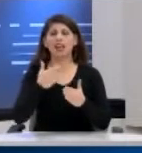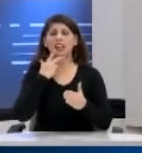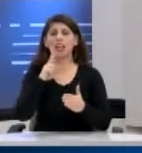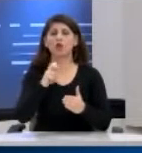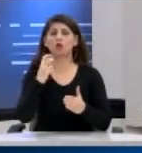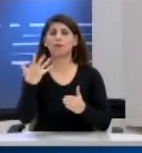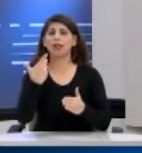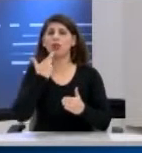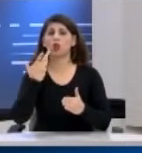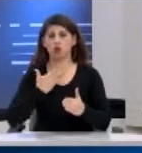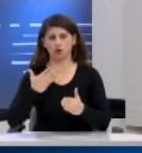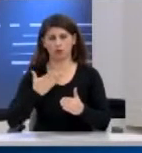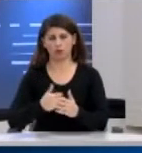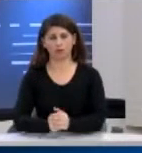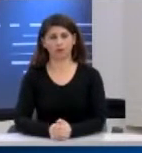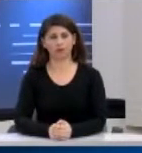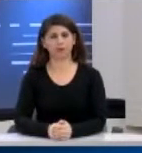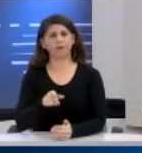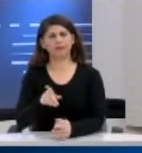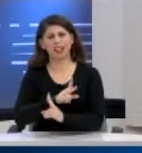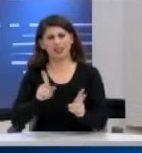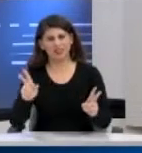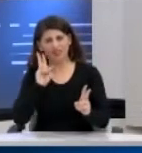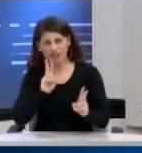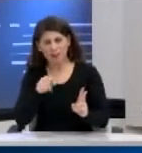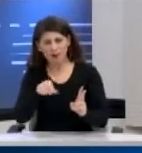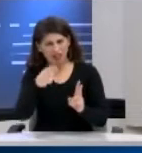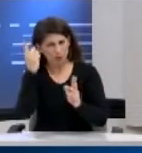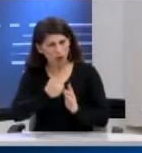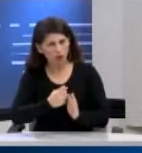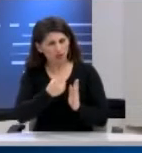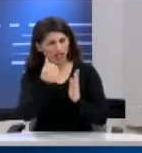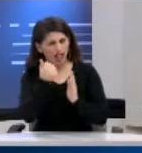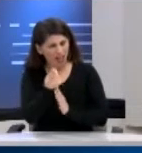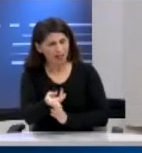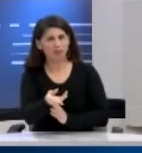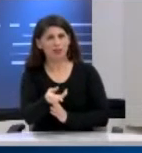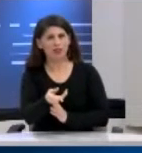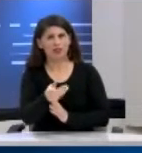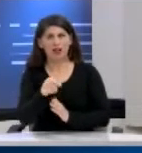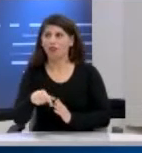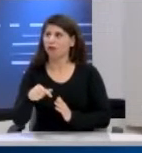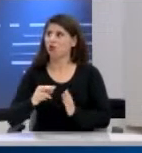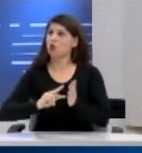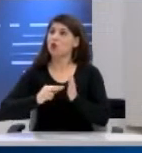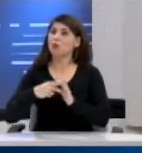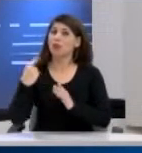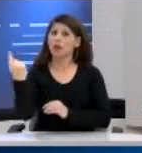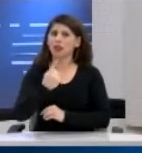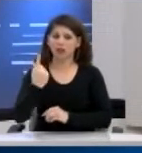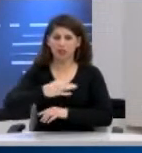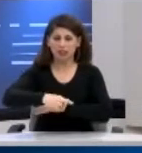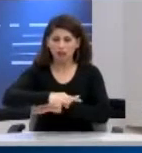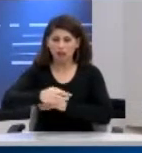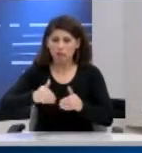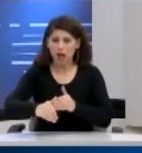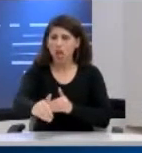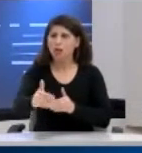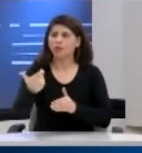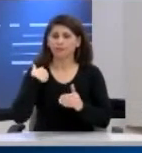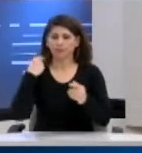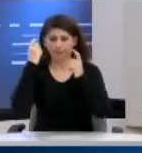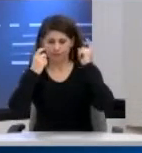έτη. Είναι σαφές ότι σε ένα τέτοιο περιβάλλον ο σχεδιασμός για το μέλλον,